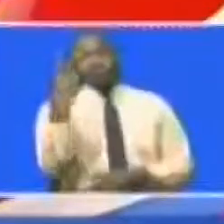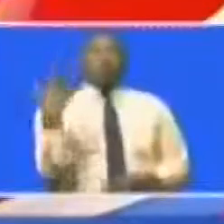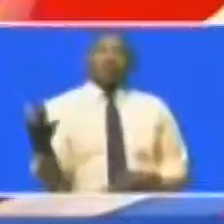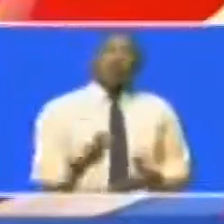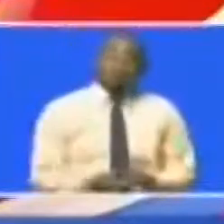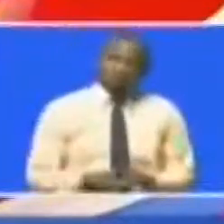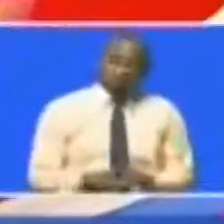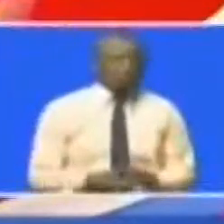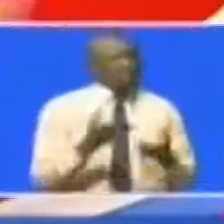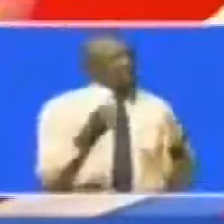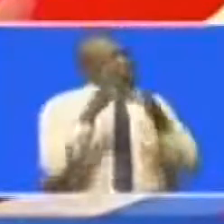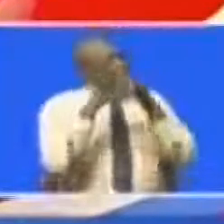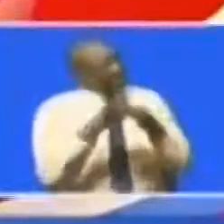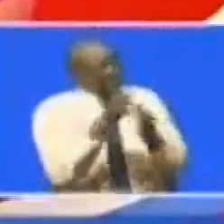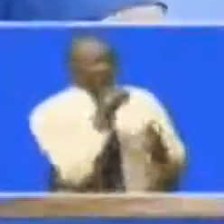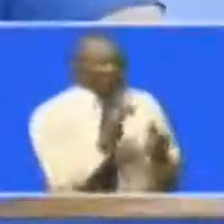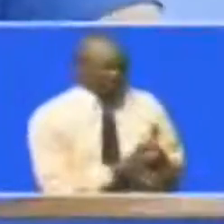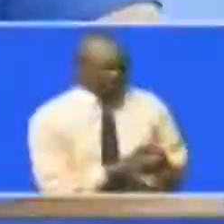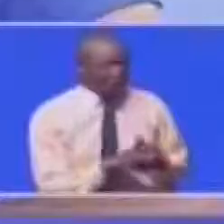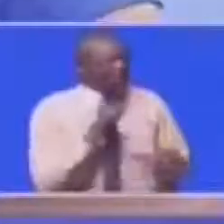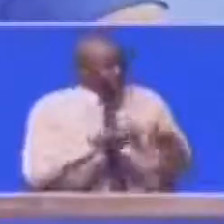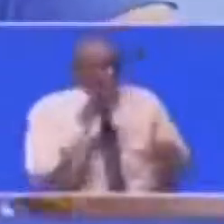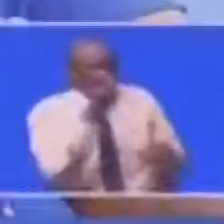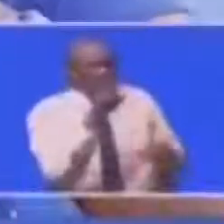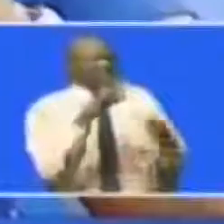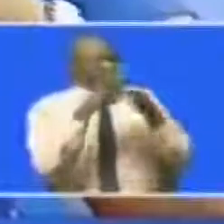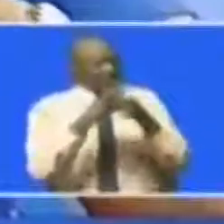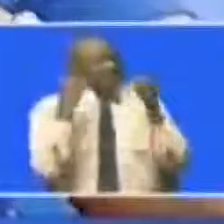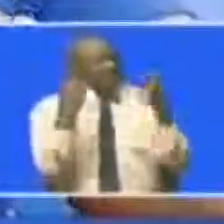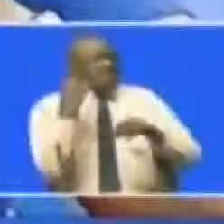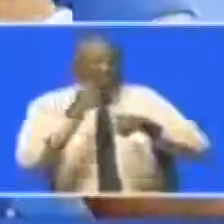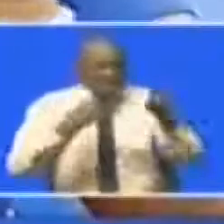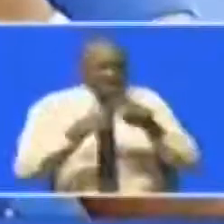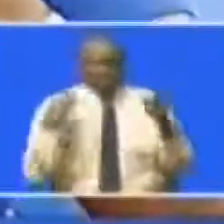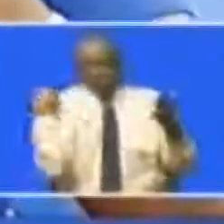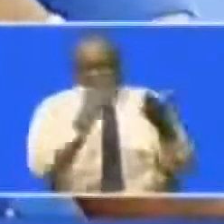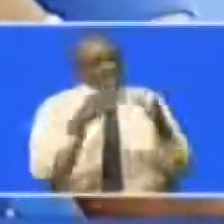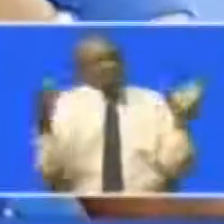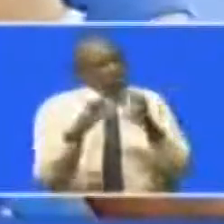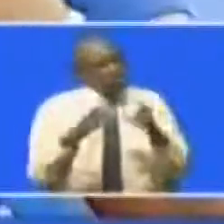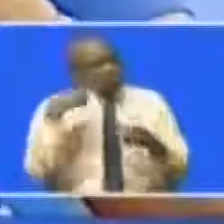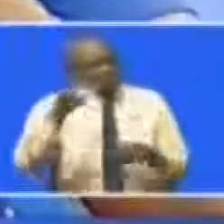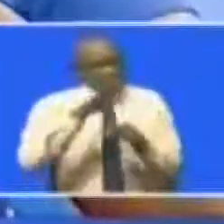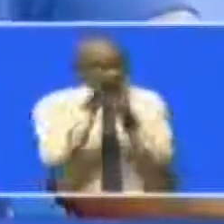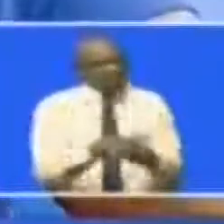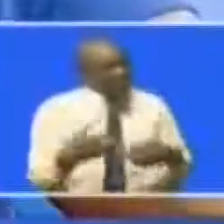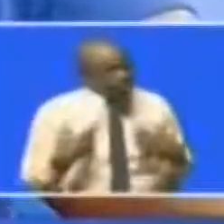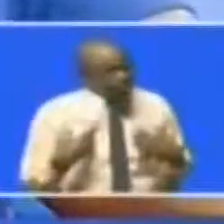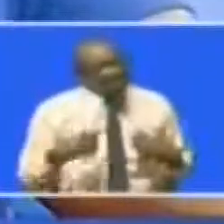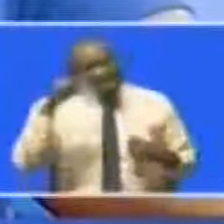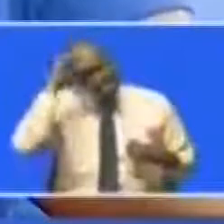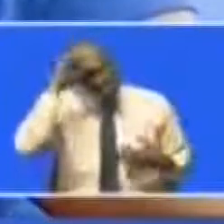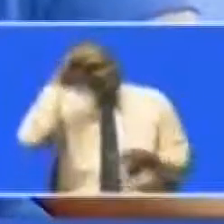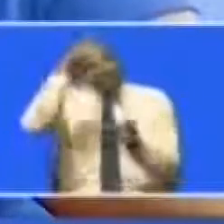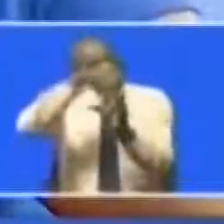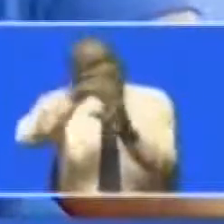tamaduni, je, mnapoangalia hasa katika jamii hizo ambazo miaka mingi zimesema kwamba ni jamii zilizotengwa, je, serikali imewekeza kwa